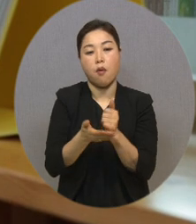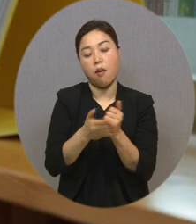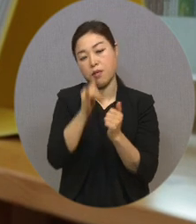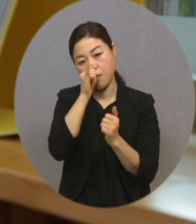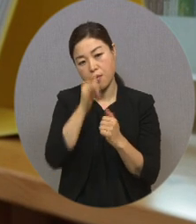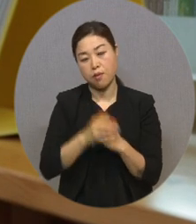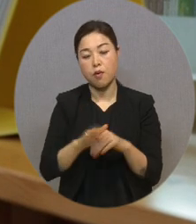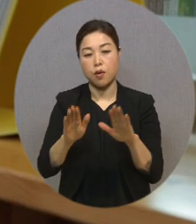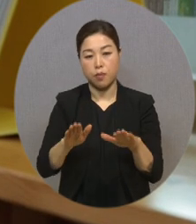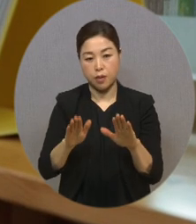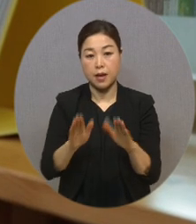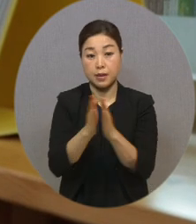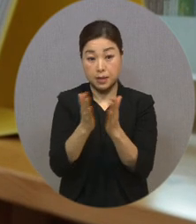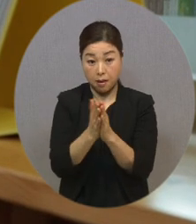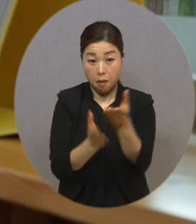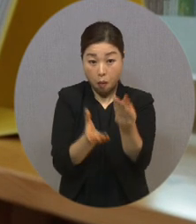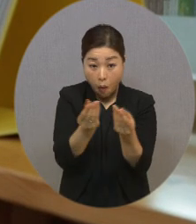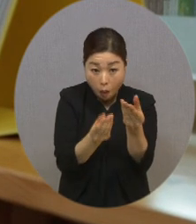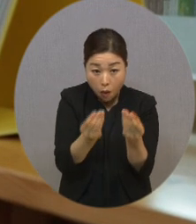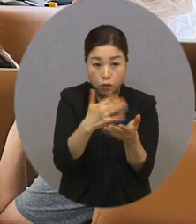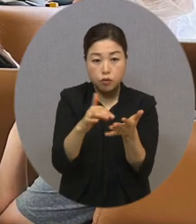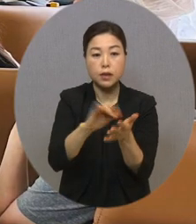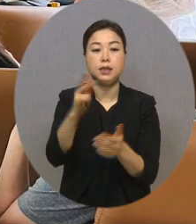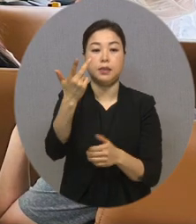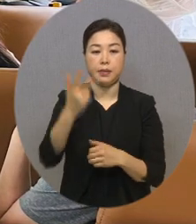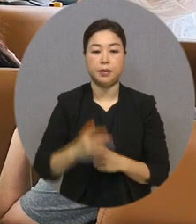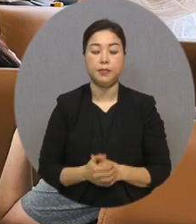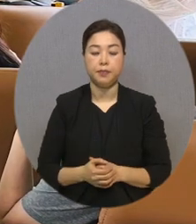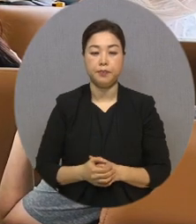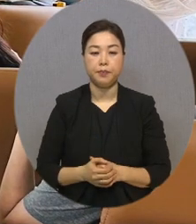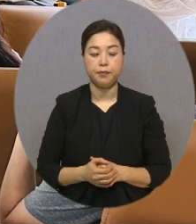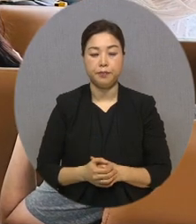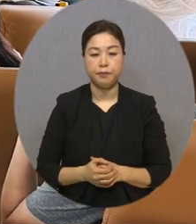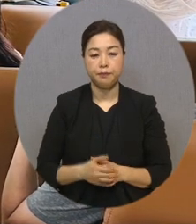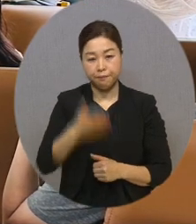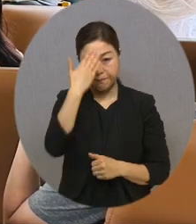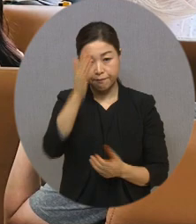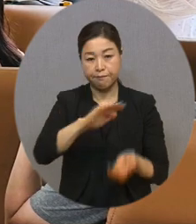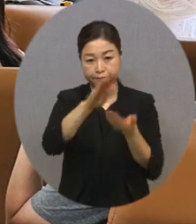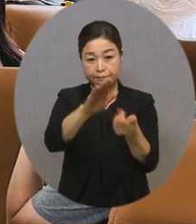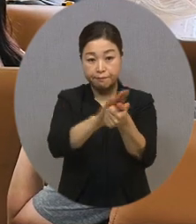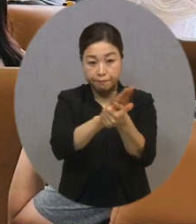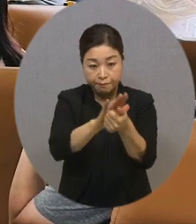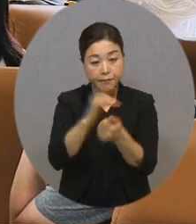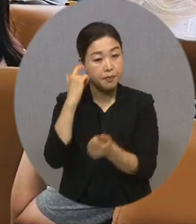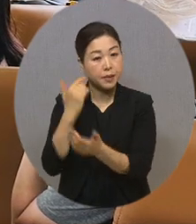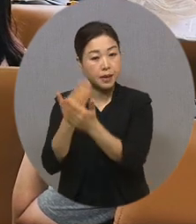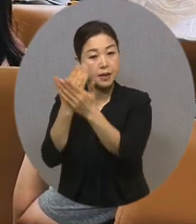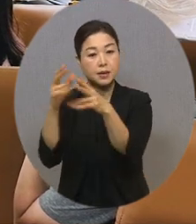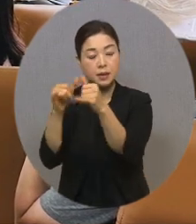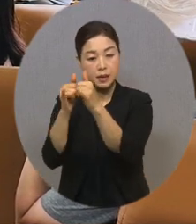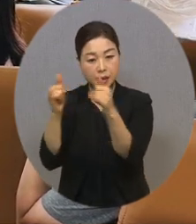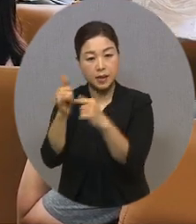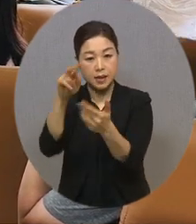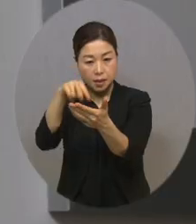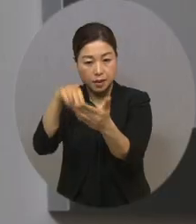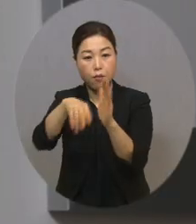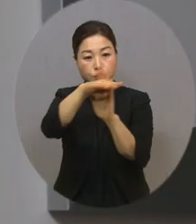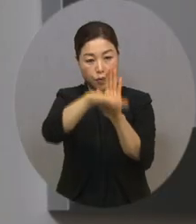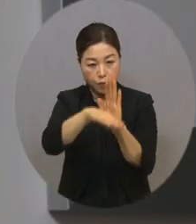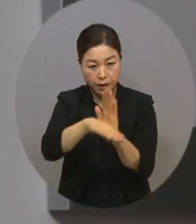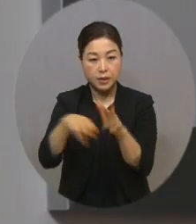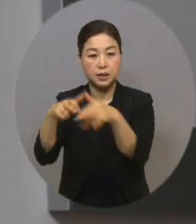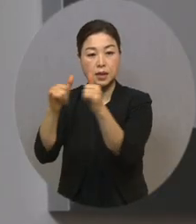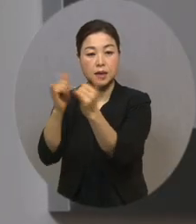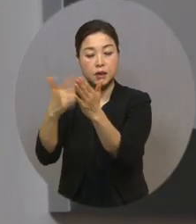700여 권의 책을 대여했습니다. 무료 택배 서비스와 함께 발달장애인 독서 프로그램,